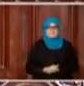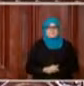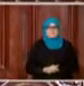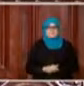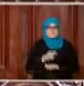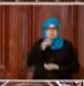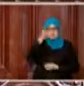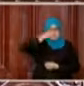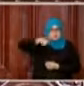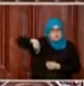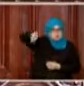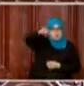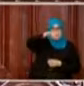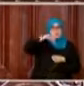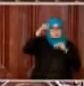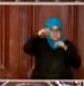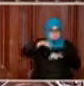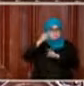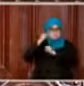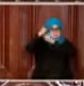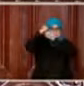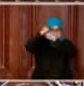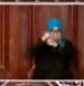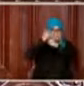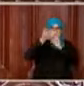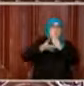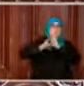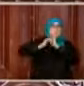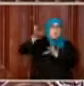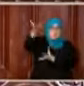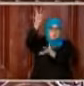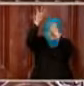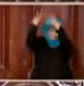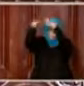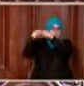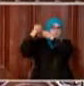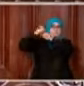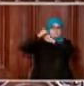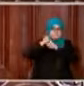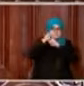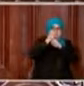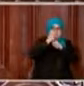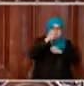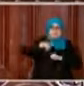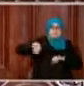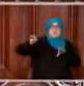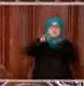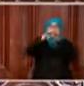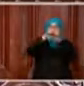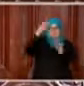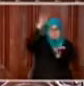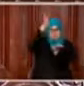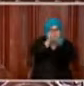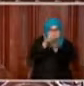فلنحمل هذه الأمانات كلها بنفس الصدق والعزم،